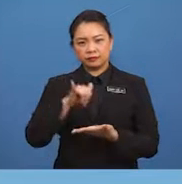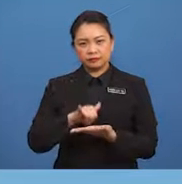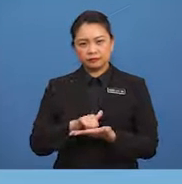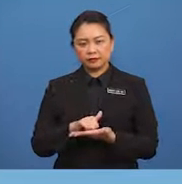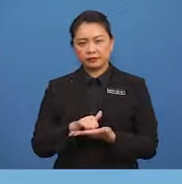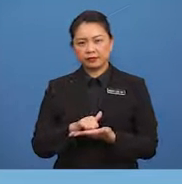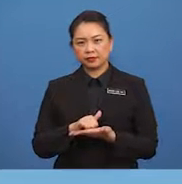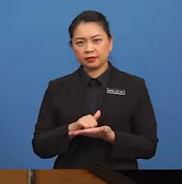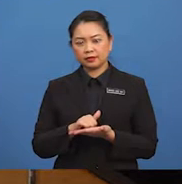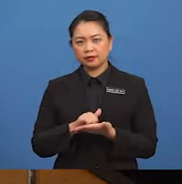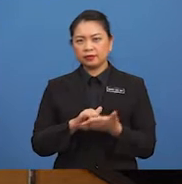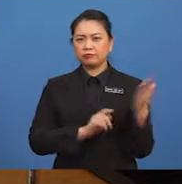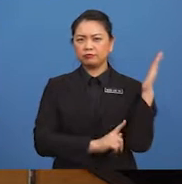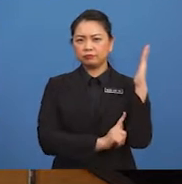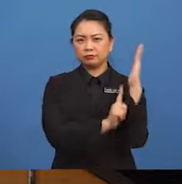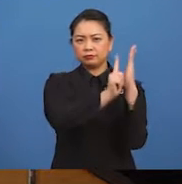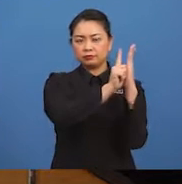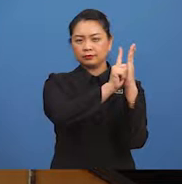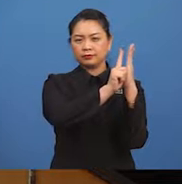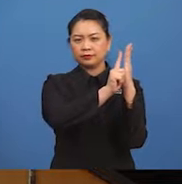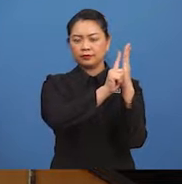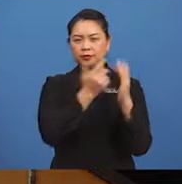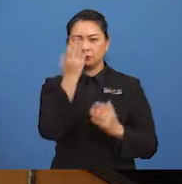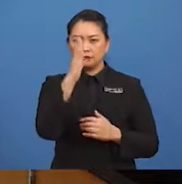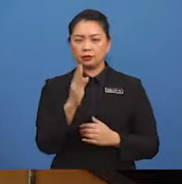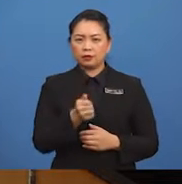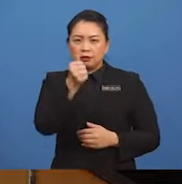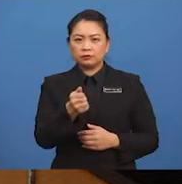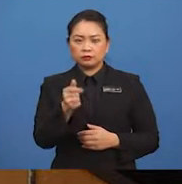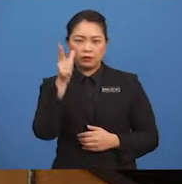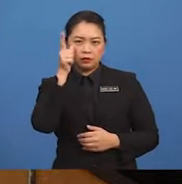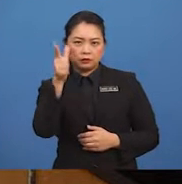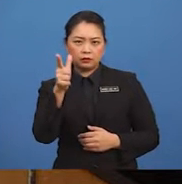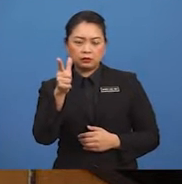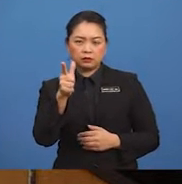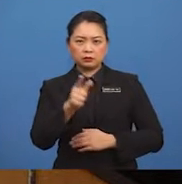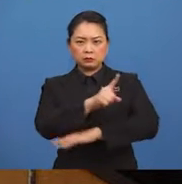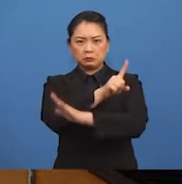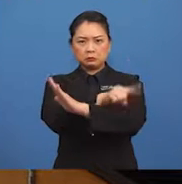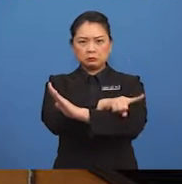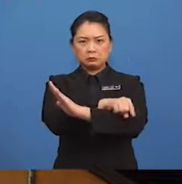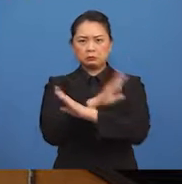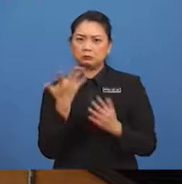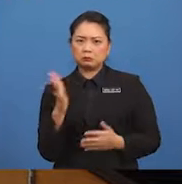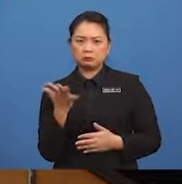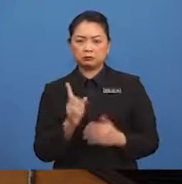Seterusnya, cicak. Pernahkah anda melihat cicak tanpa